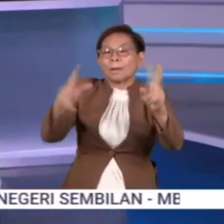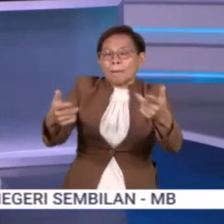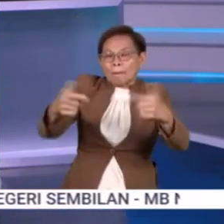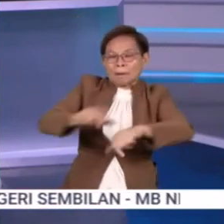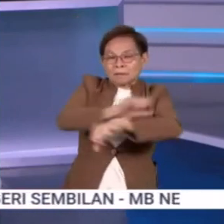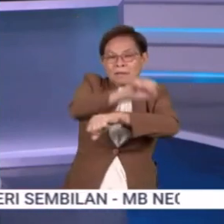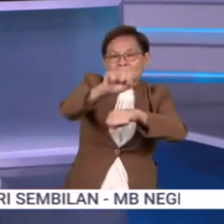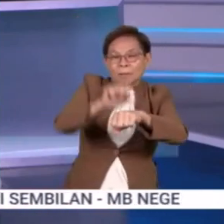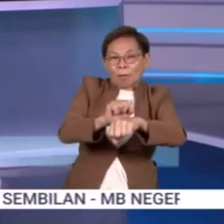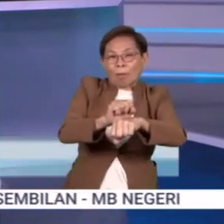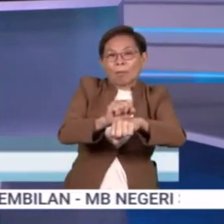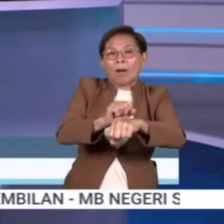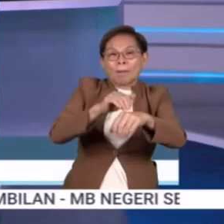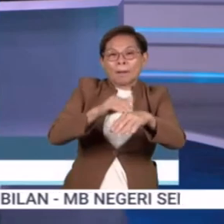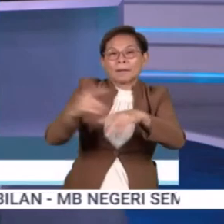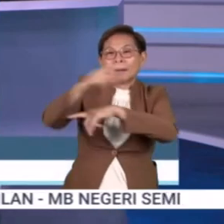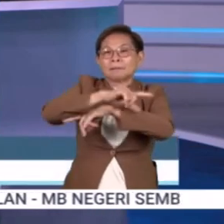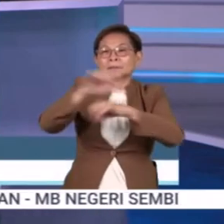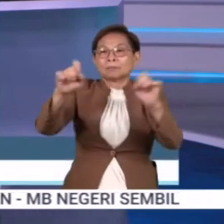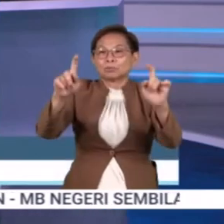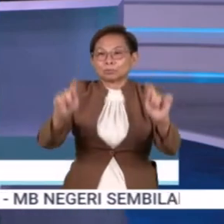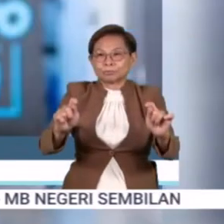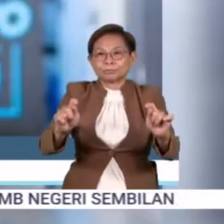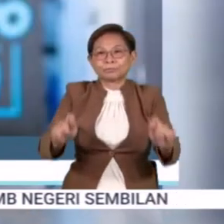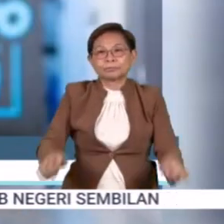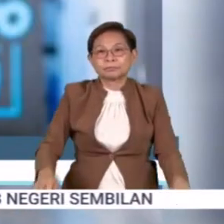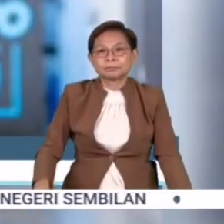Singapore Bowling Rifle Range pada Sabtu.